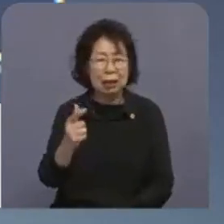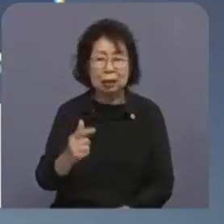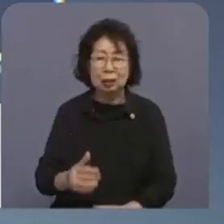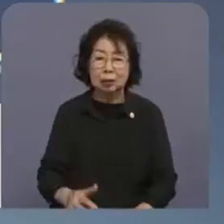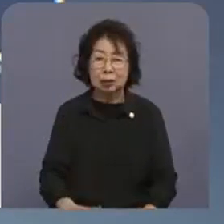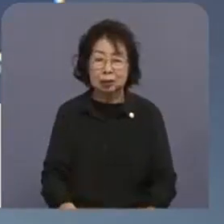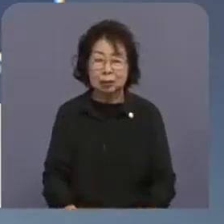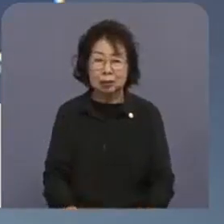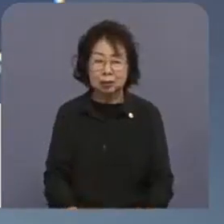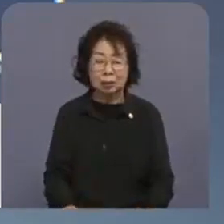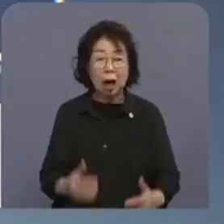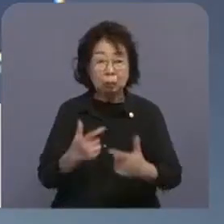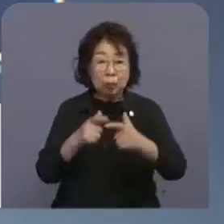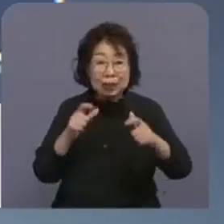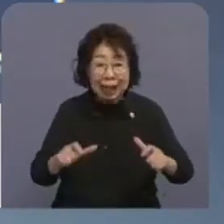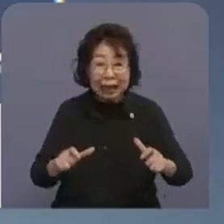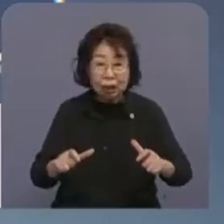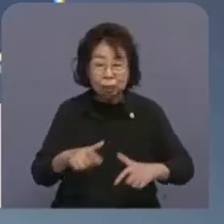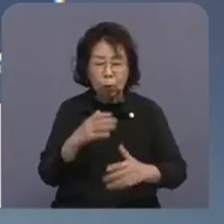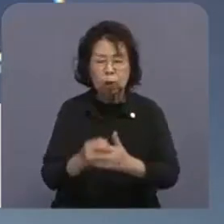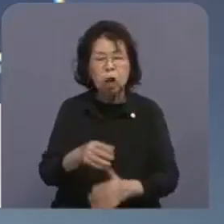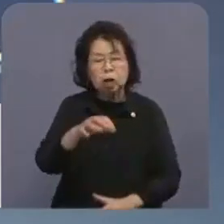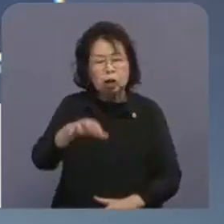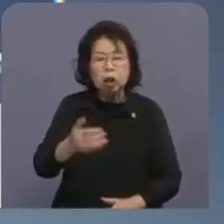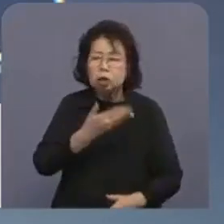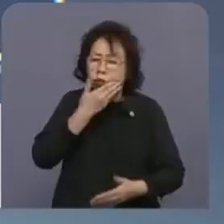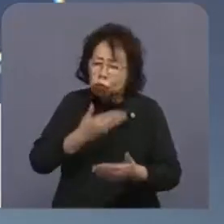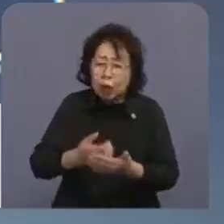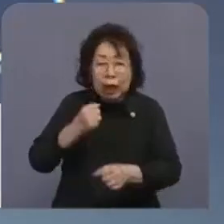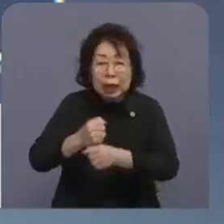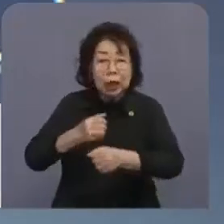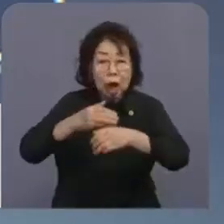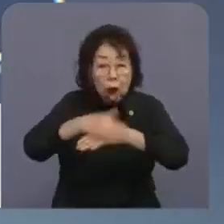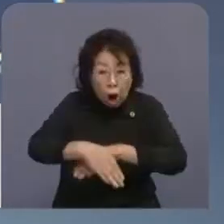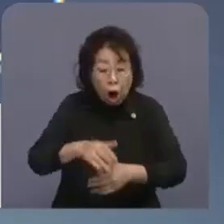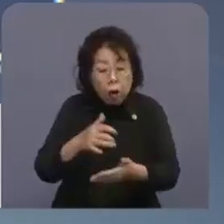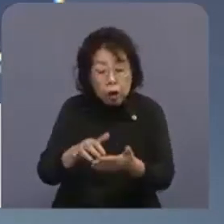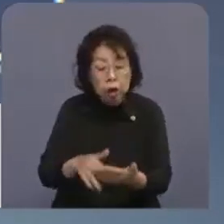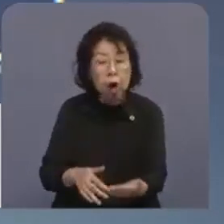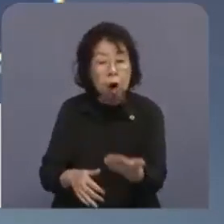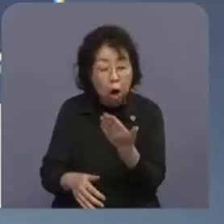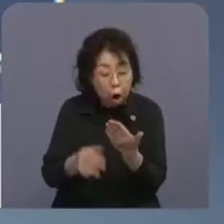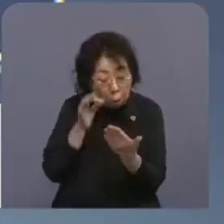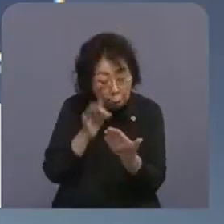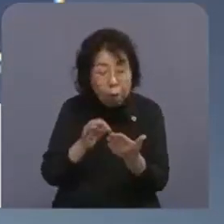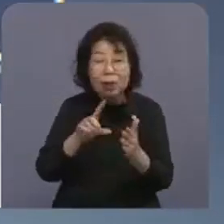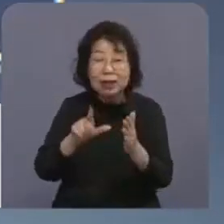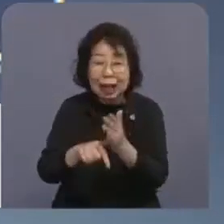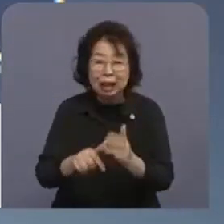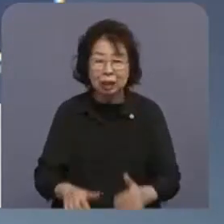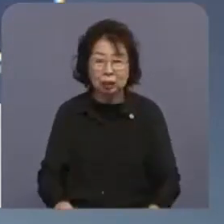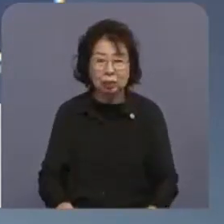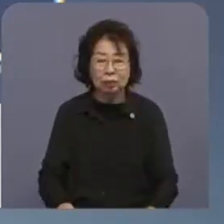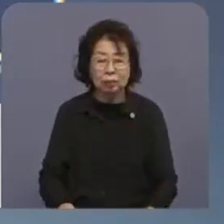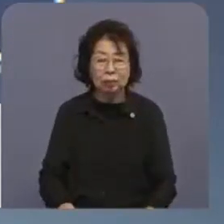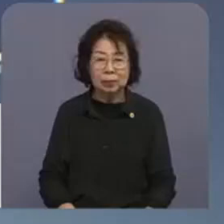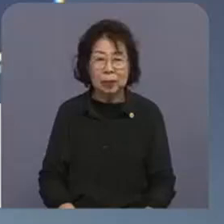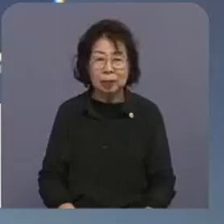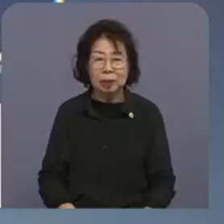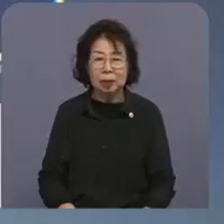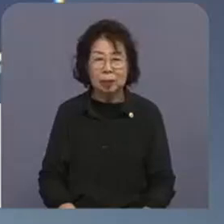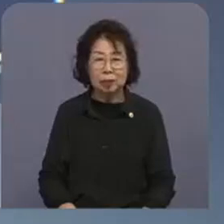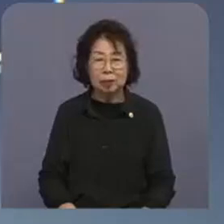나타났습니다 부산상공 이소가 지역 주요 제조 업체의 재무지표를 분석한 결과 이상중 기자가